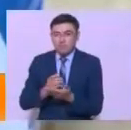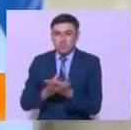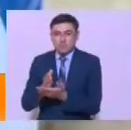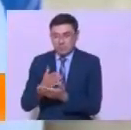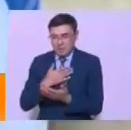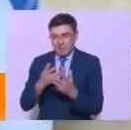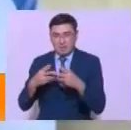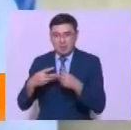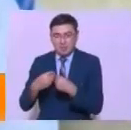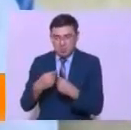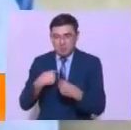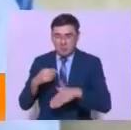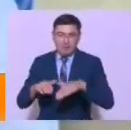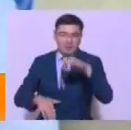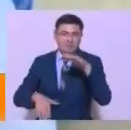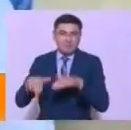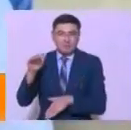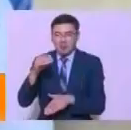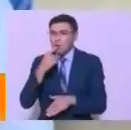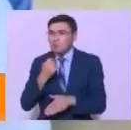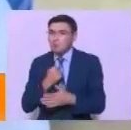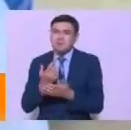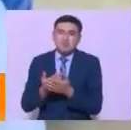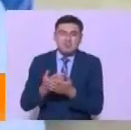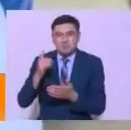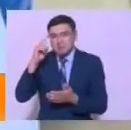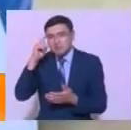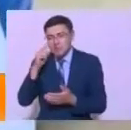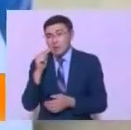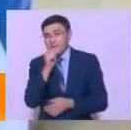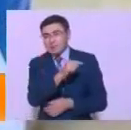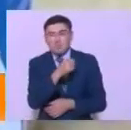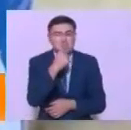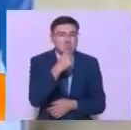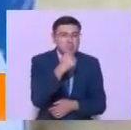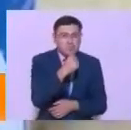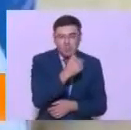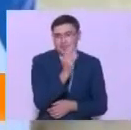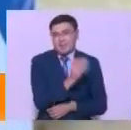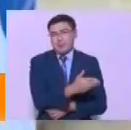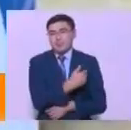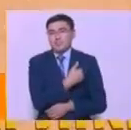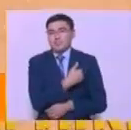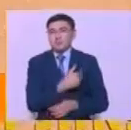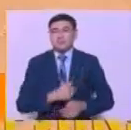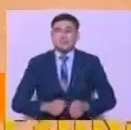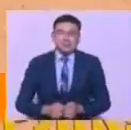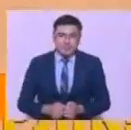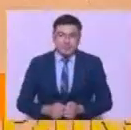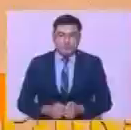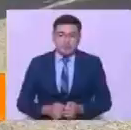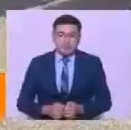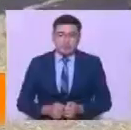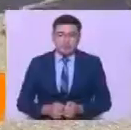этой среде, знаю некоторые нюансы службы. Поэтому, чтобы узнать все на практике, я иду исполнить свой воинский долг. Мунал